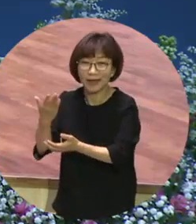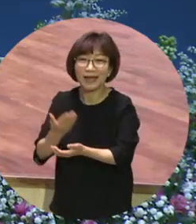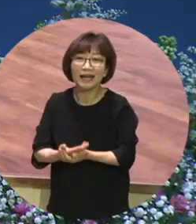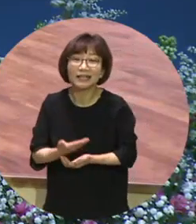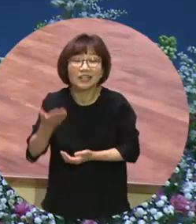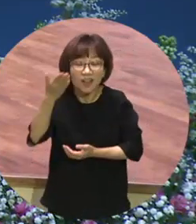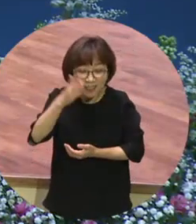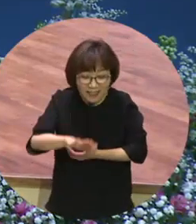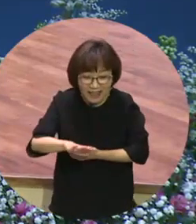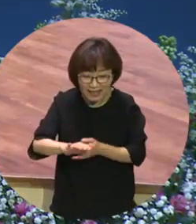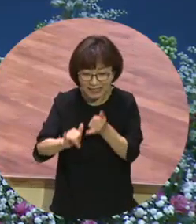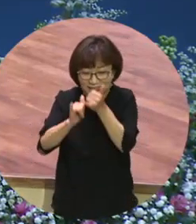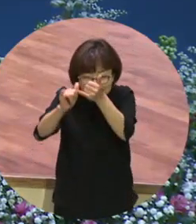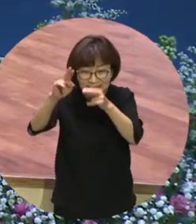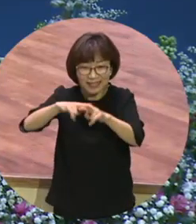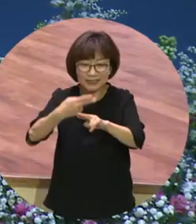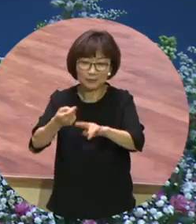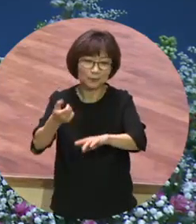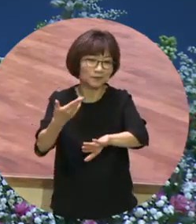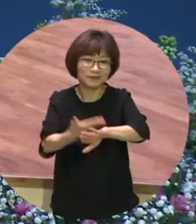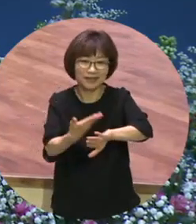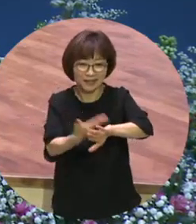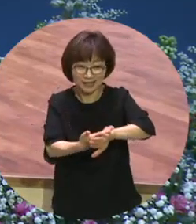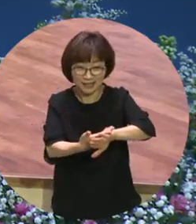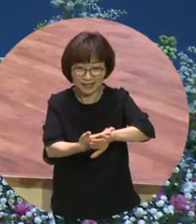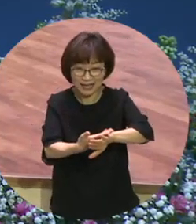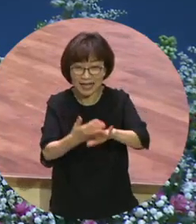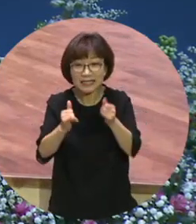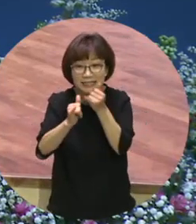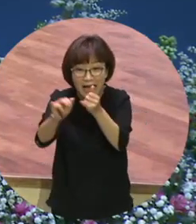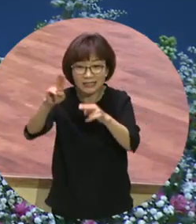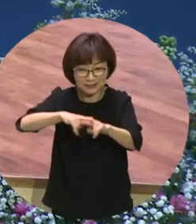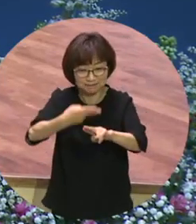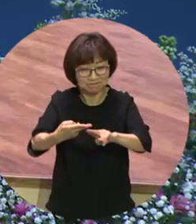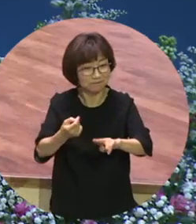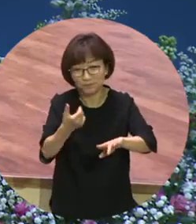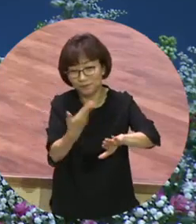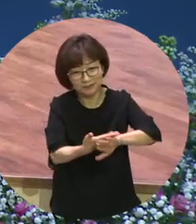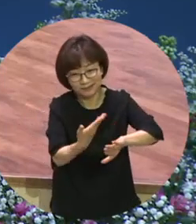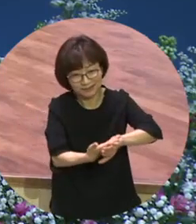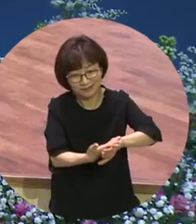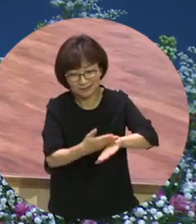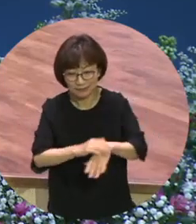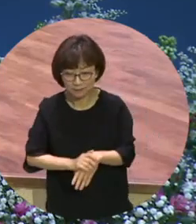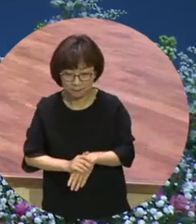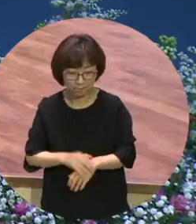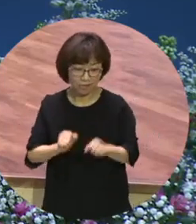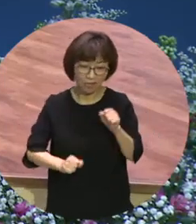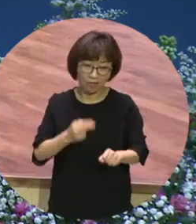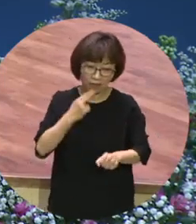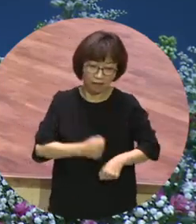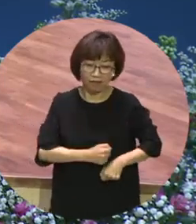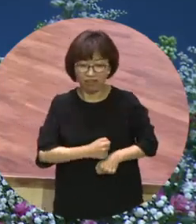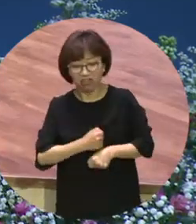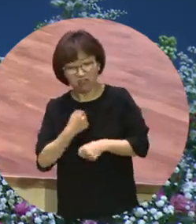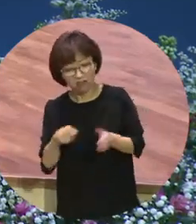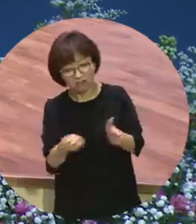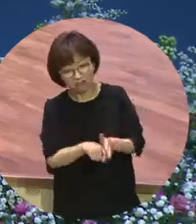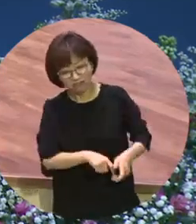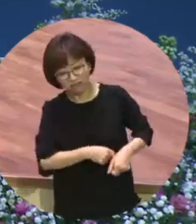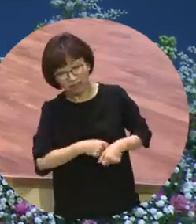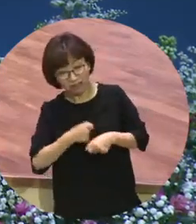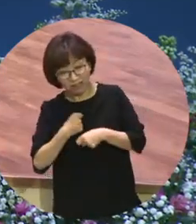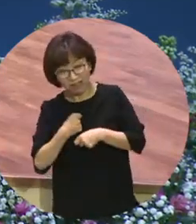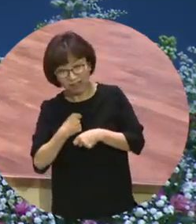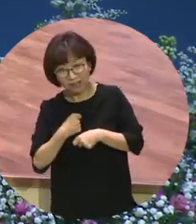상급은 이와는 차원이 달라요. 상급은 다릅니다. 행함이 없는 믿음은 죽은 믿음이라는 것이